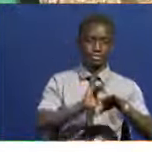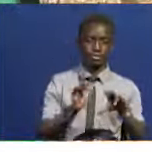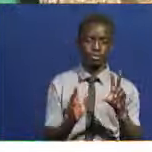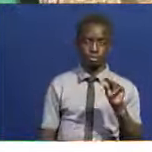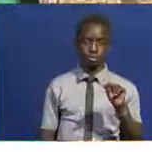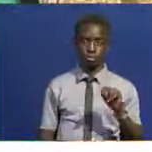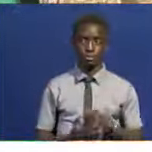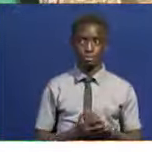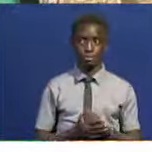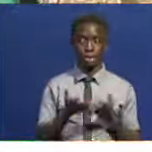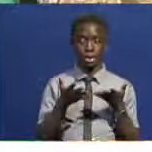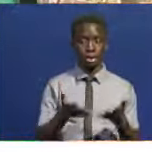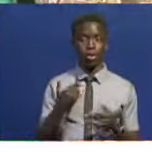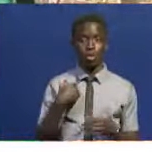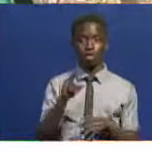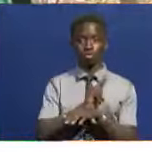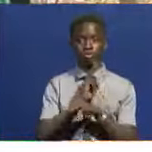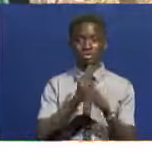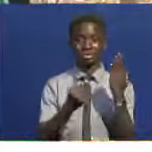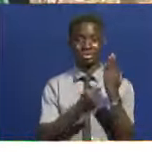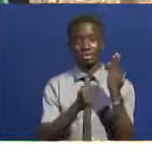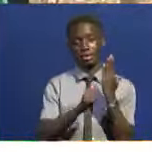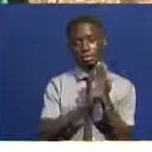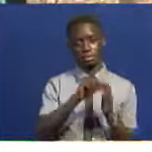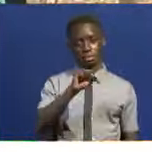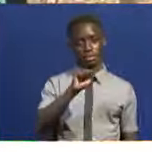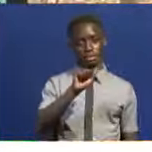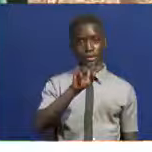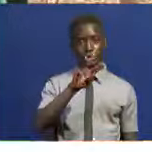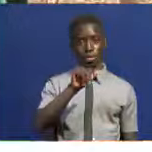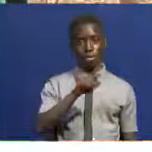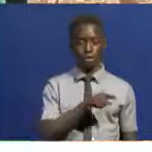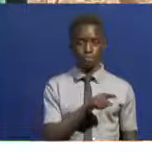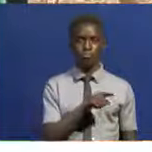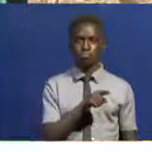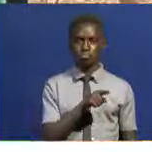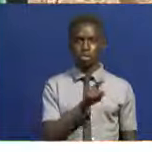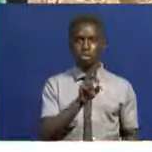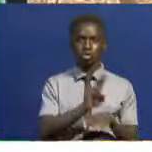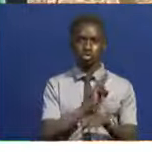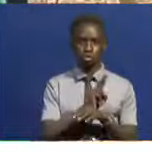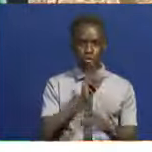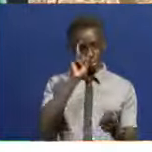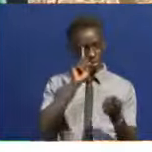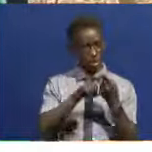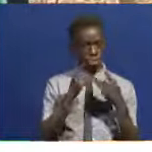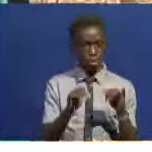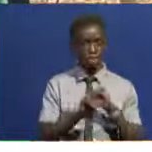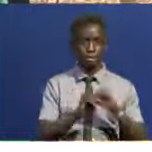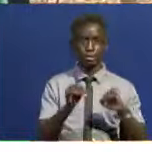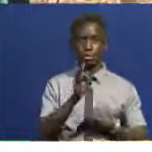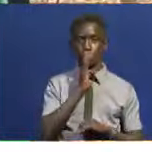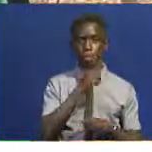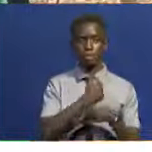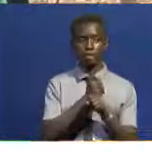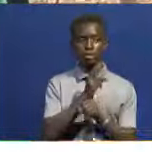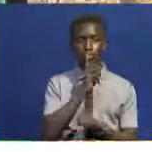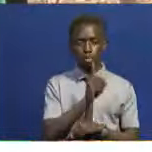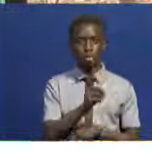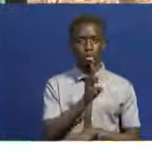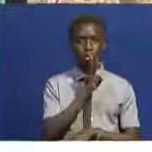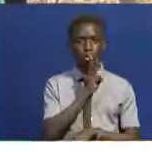ya sawa ambayo leo hii tunaizungumzia ambayo inatumika kusafisha maji na kuhakikisha kwamba maji yamekuwa